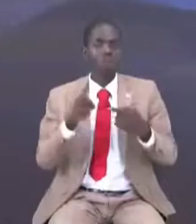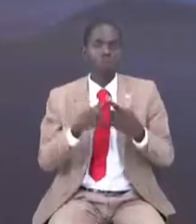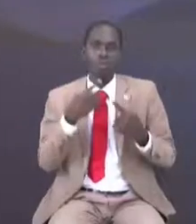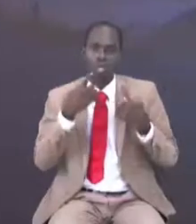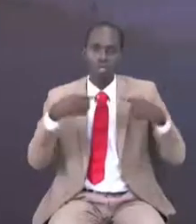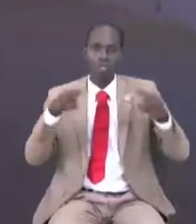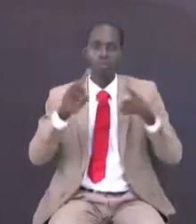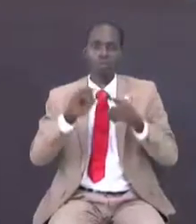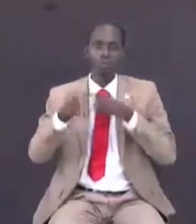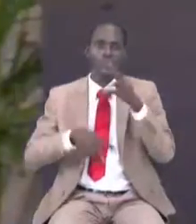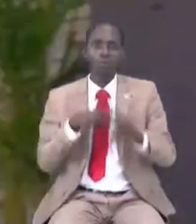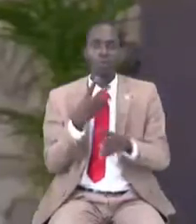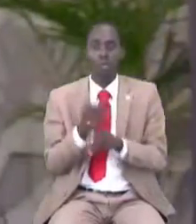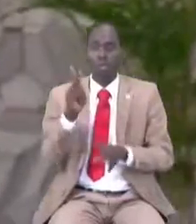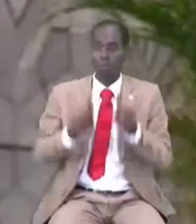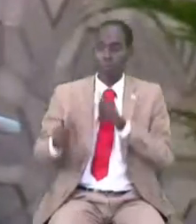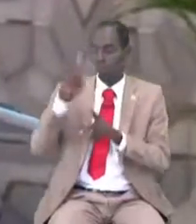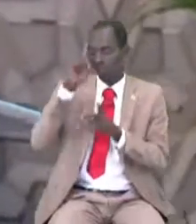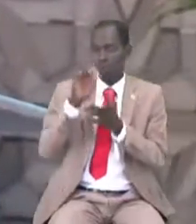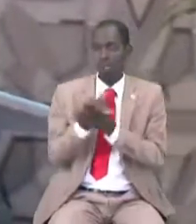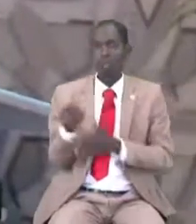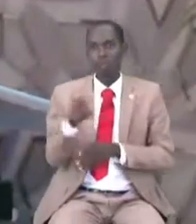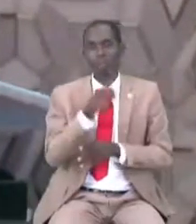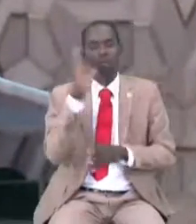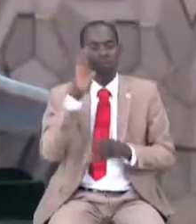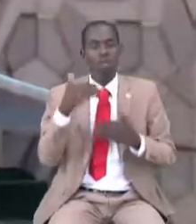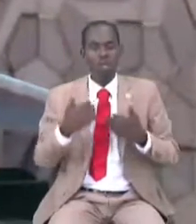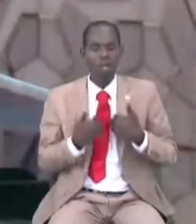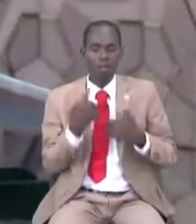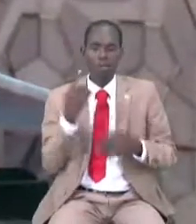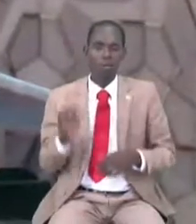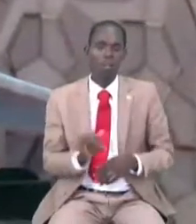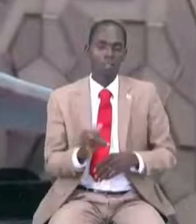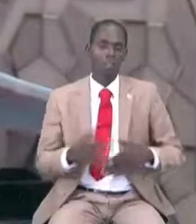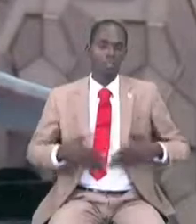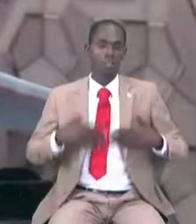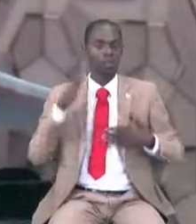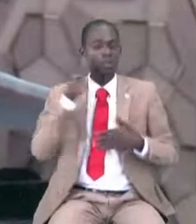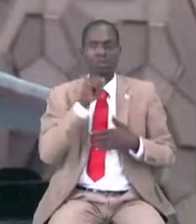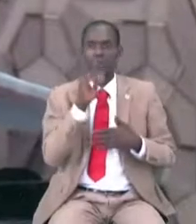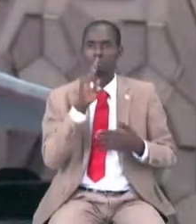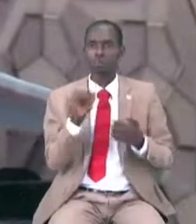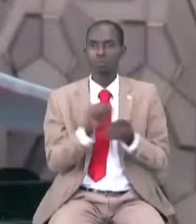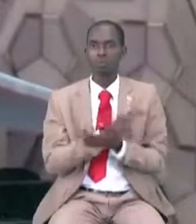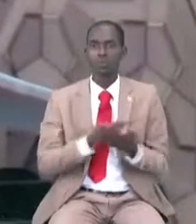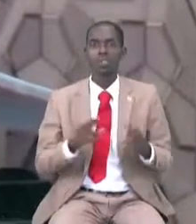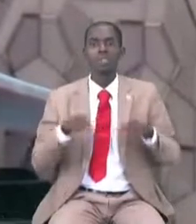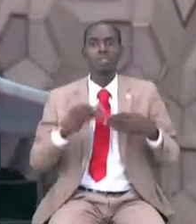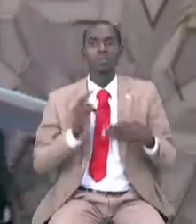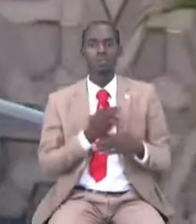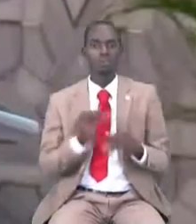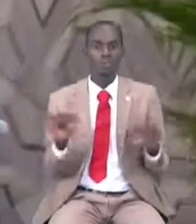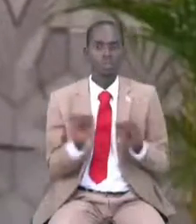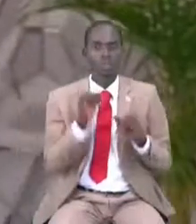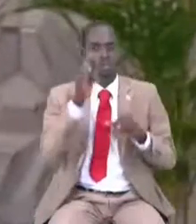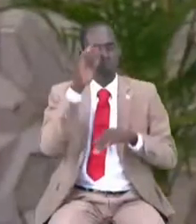pas, il nous donne le même appel, le même sauveur qui sauve le